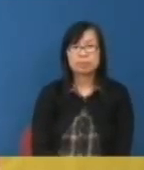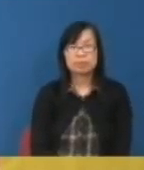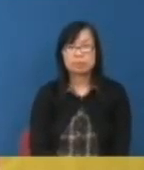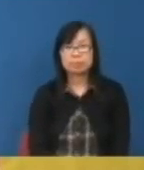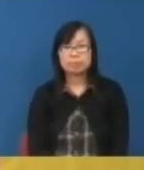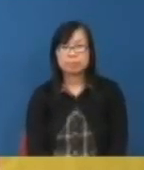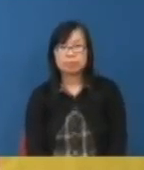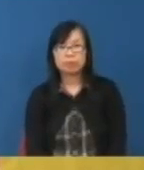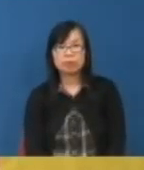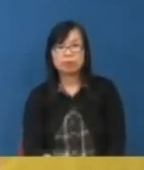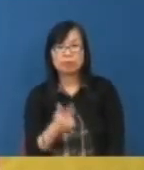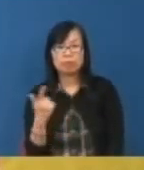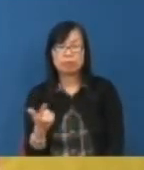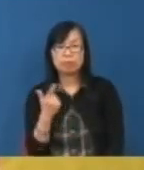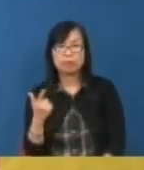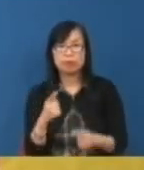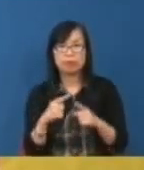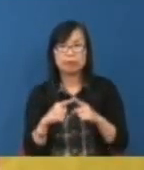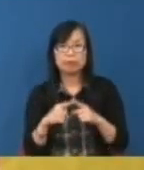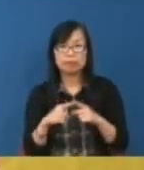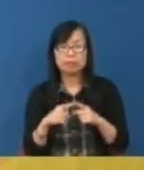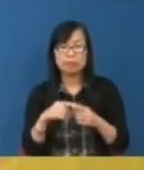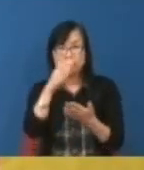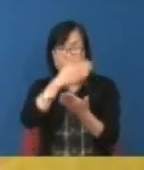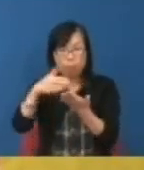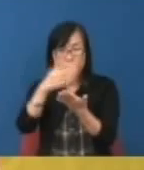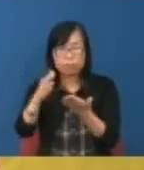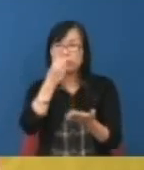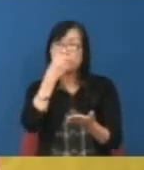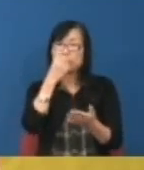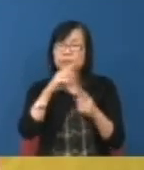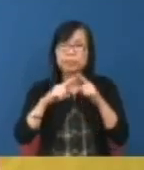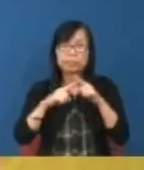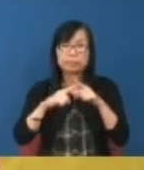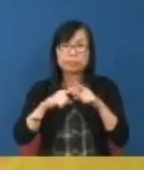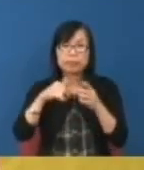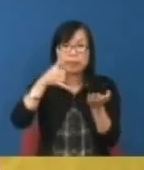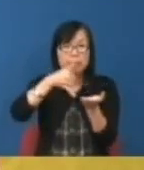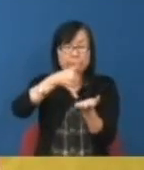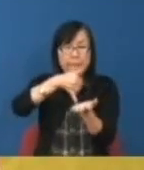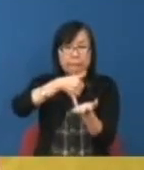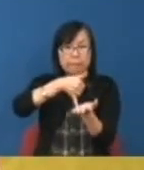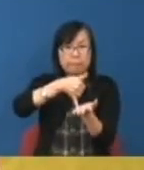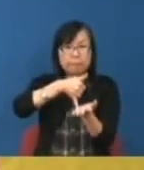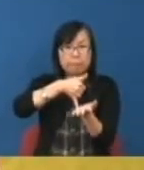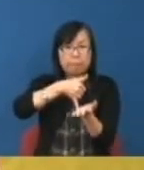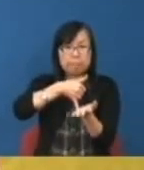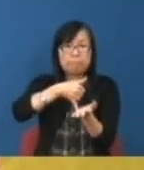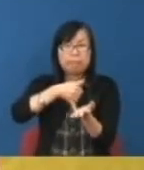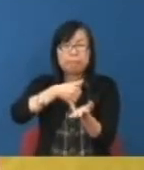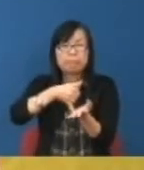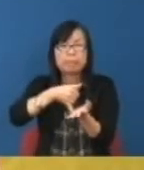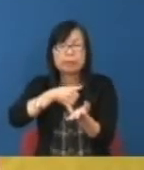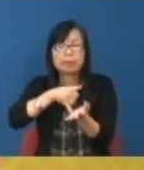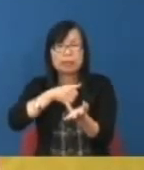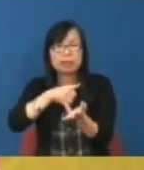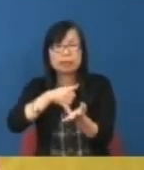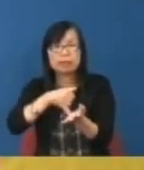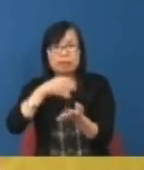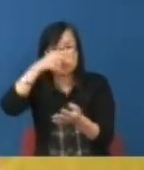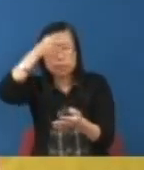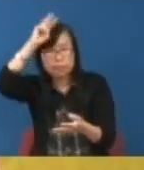咧，咁竟然好多。即係部分香港人咧，竟然係站咗喺呢一個民記嗰個立場咧，就對於